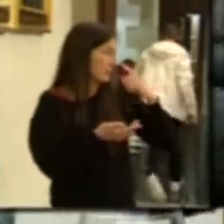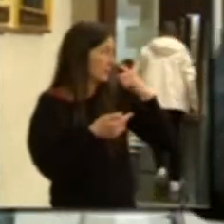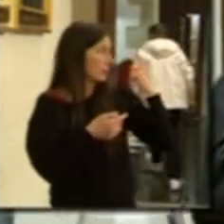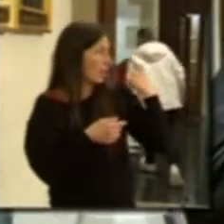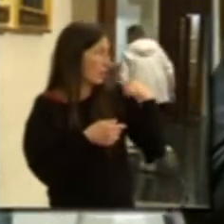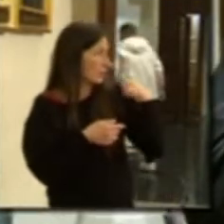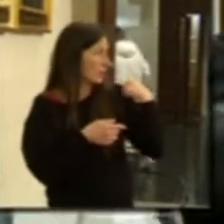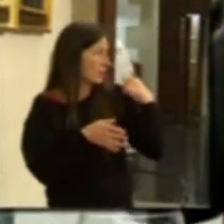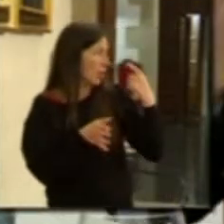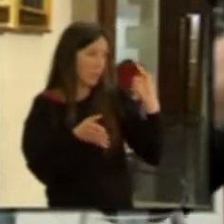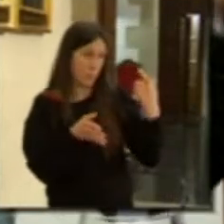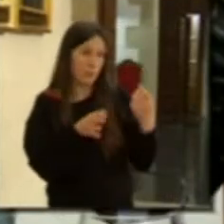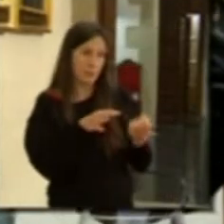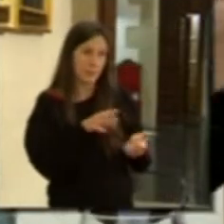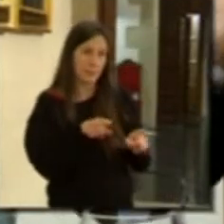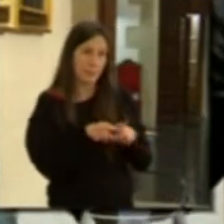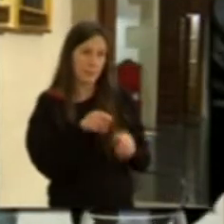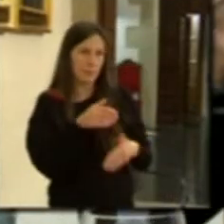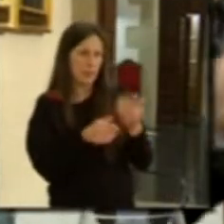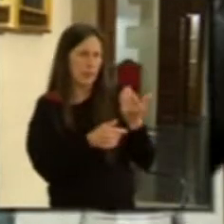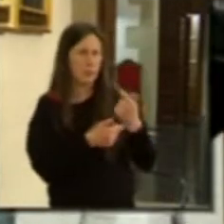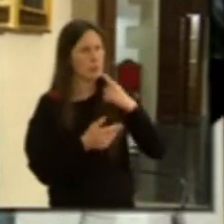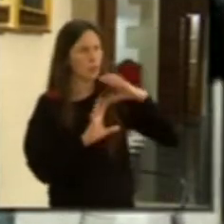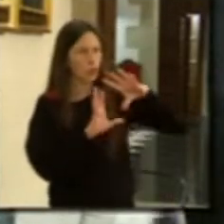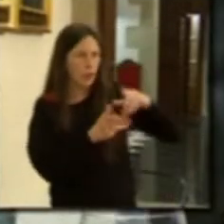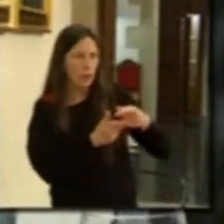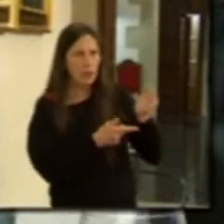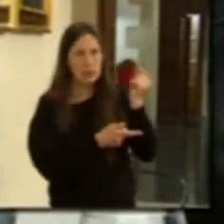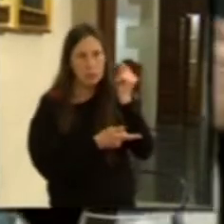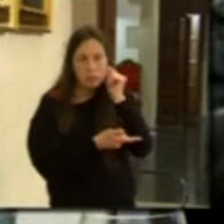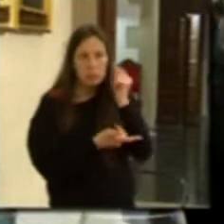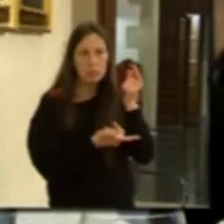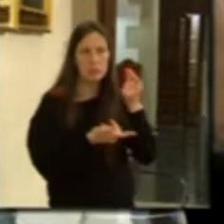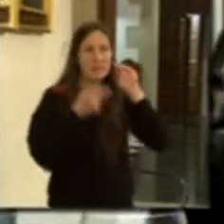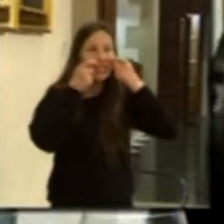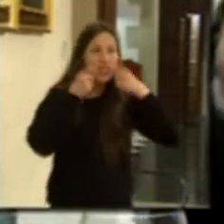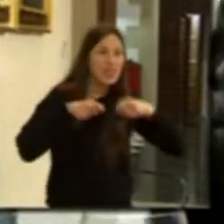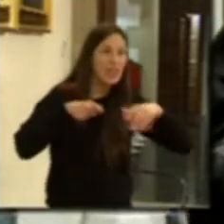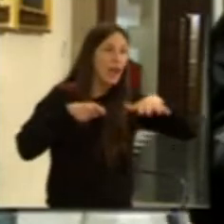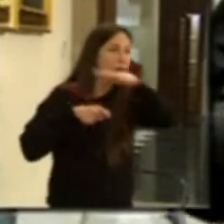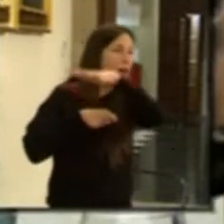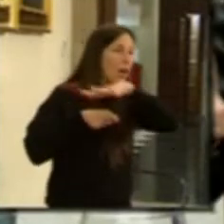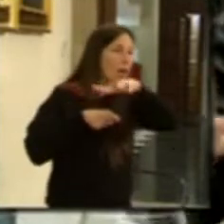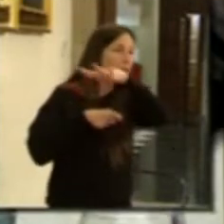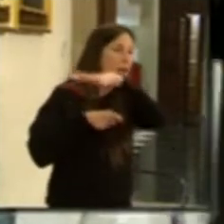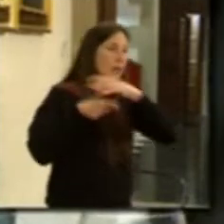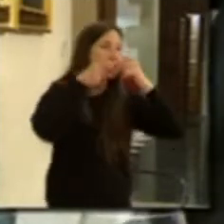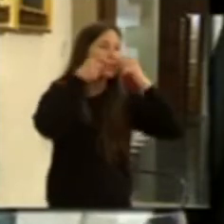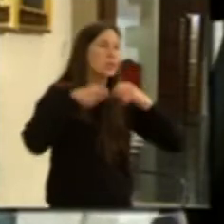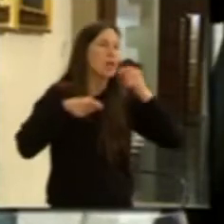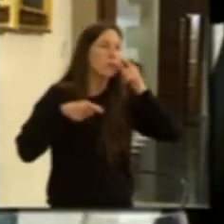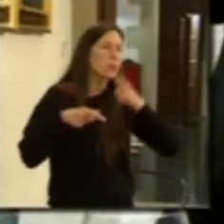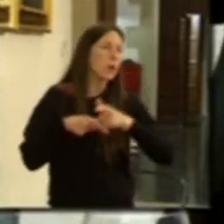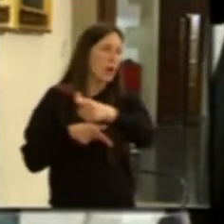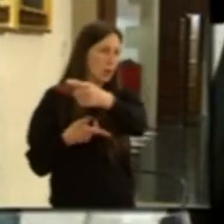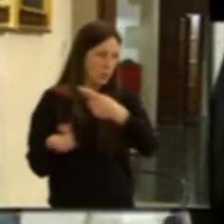una mica més, vam començar a sentir notícies que venien de la Xina, de que passava una cosa. Venien de la Xina estava molt